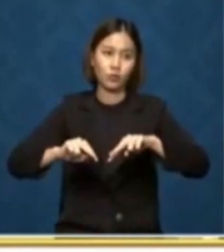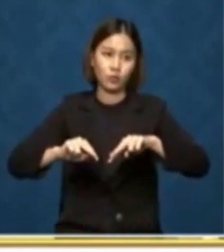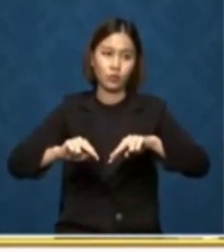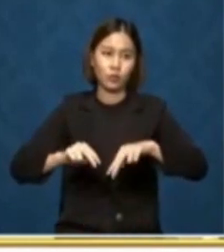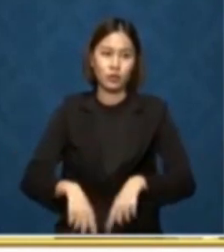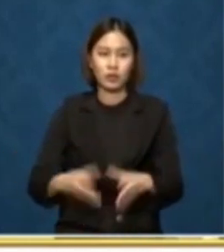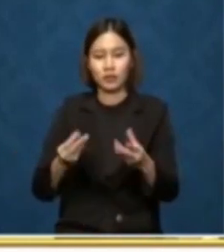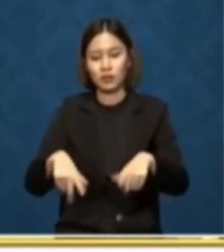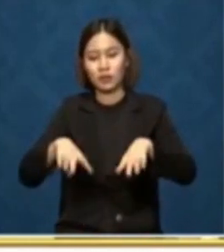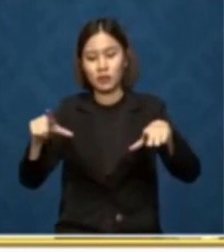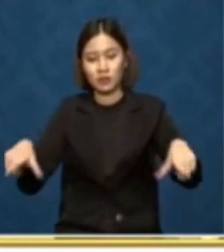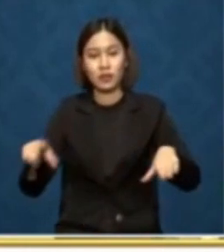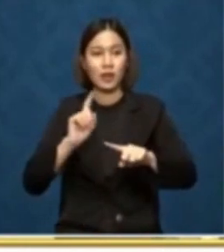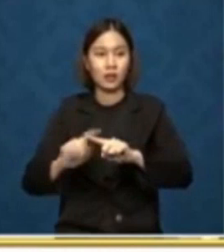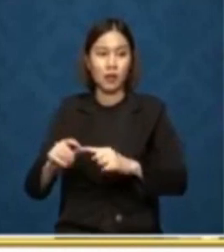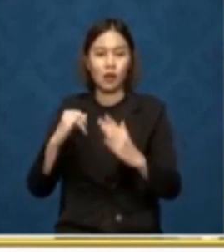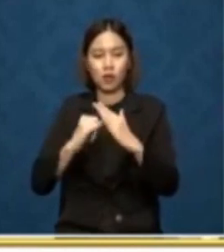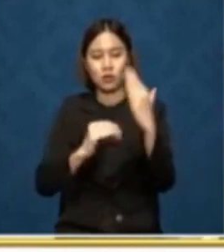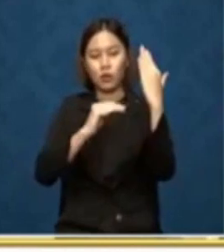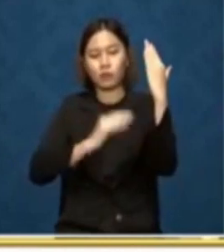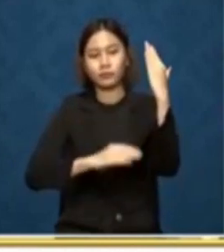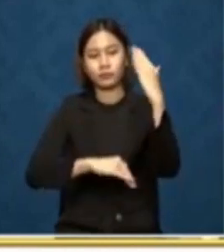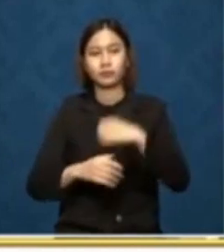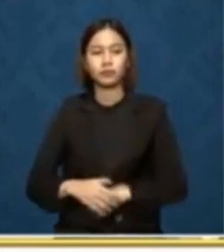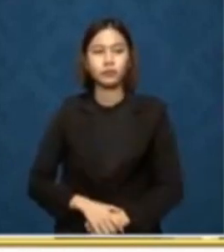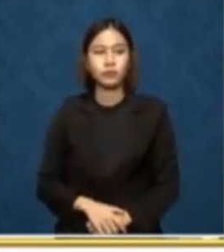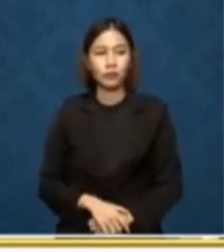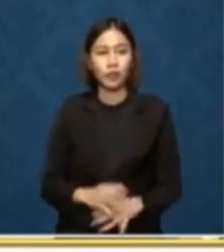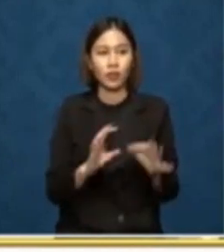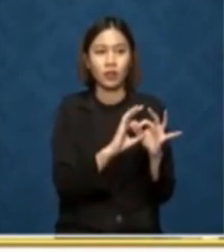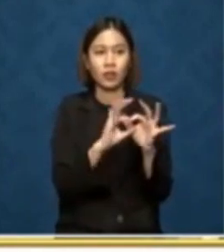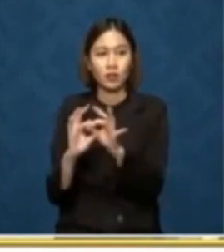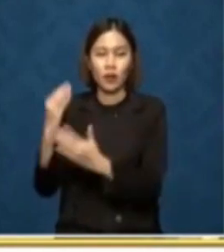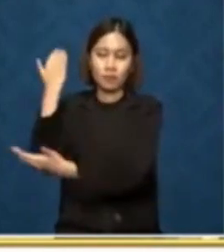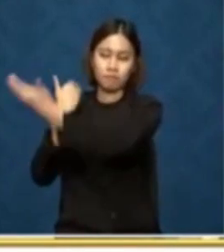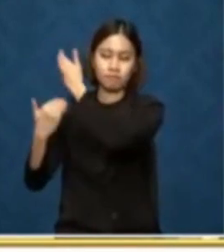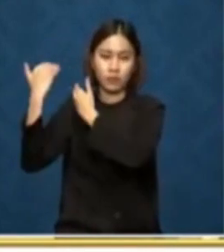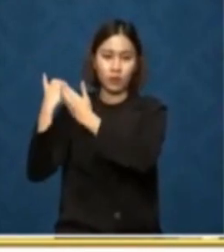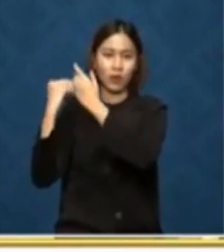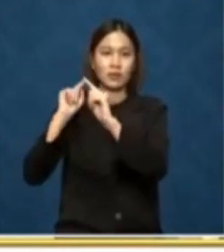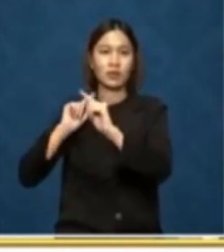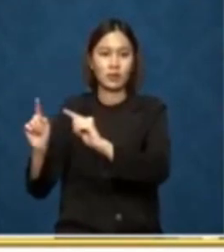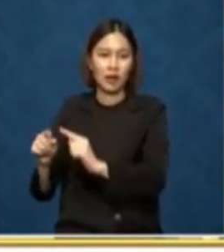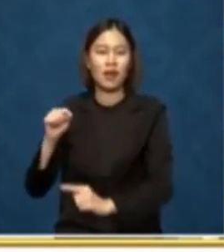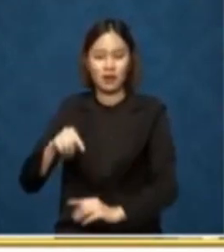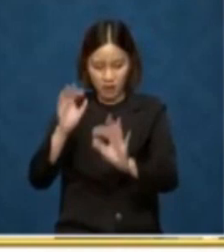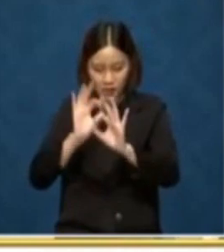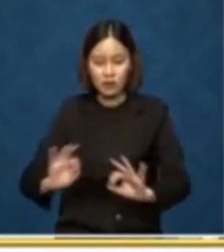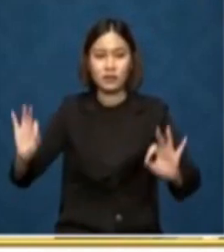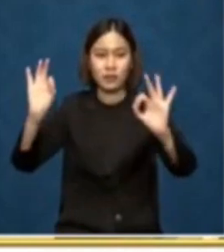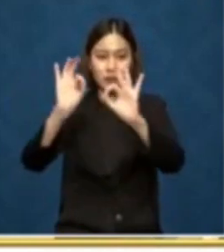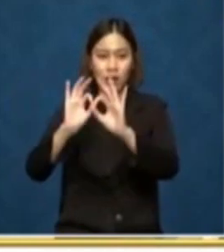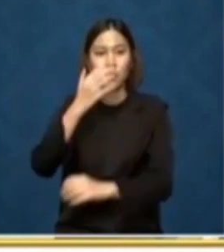เป็นเรื่องท